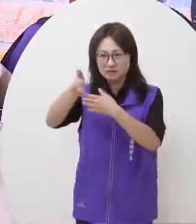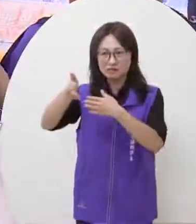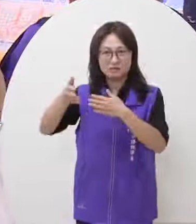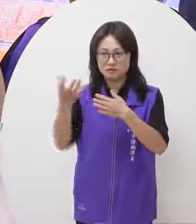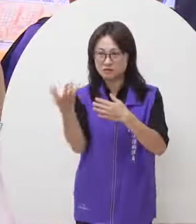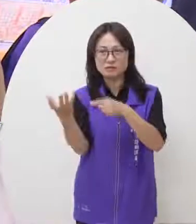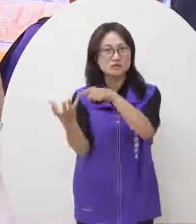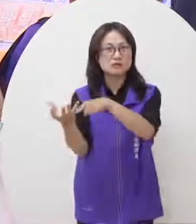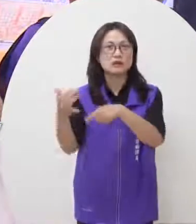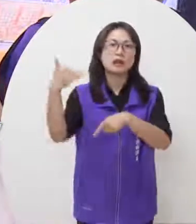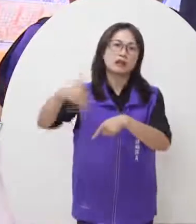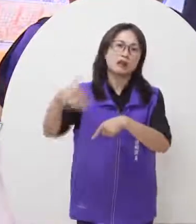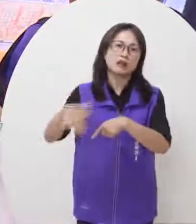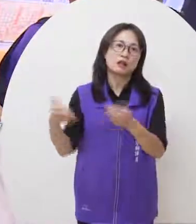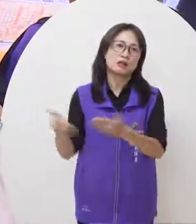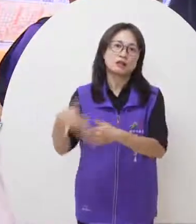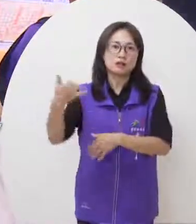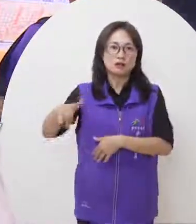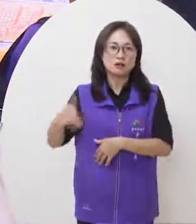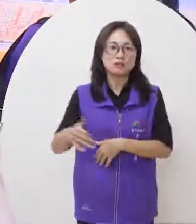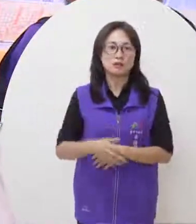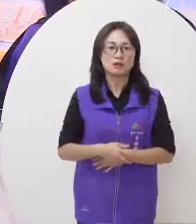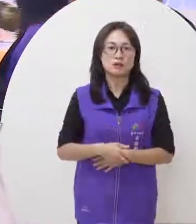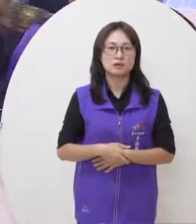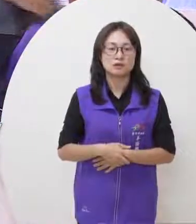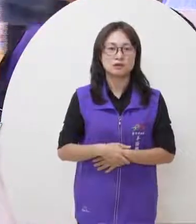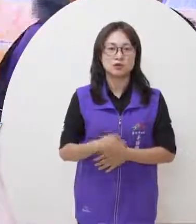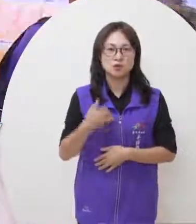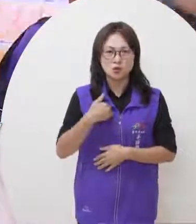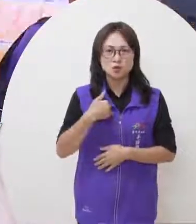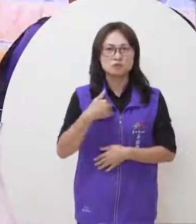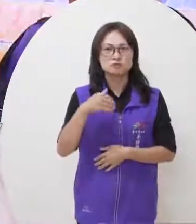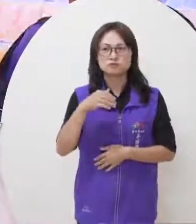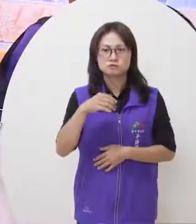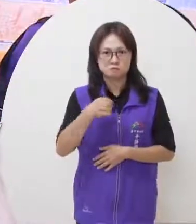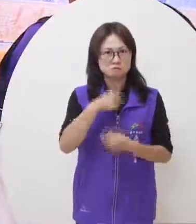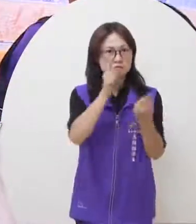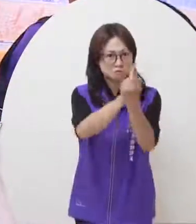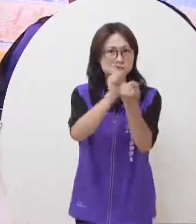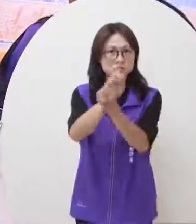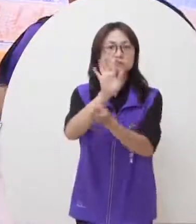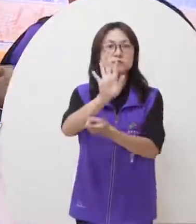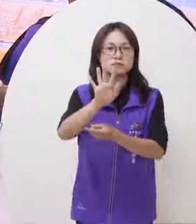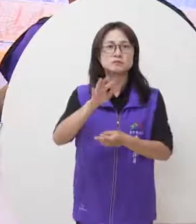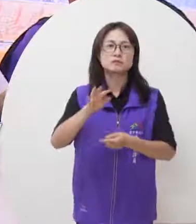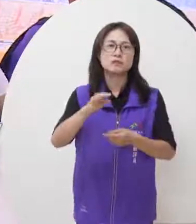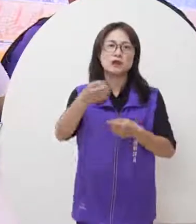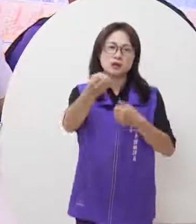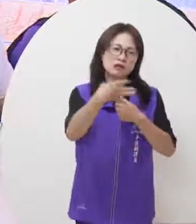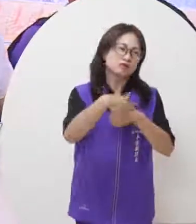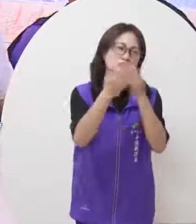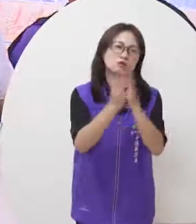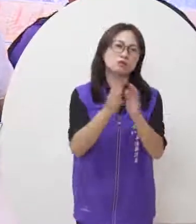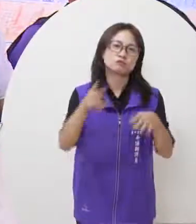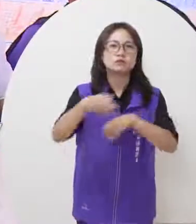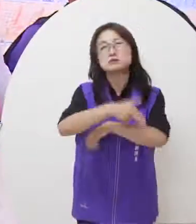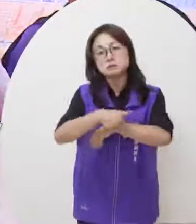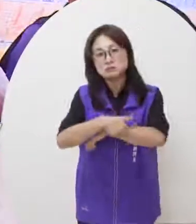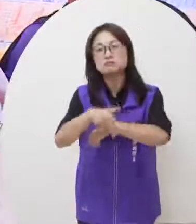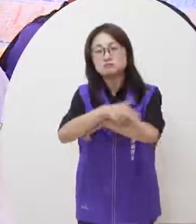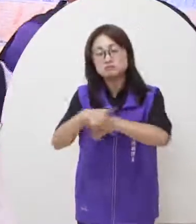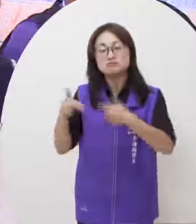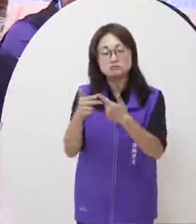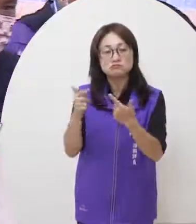了。而我每次几乎有机会，我都会建议哦，都是说在规划中，在规划中，但是现在已